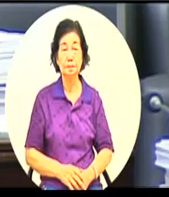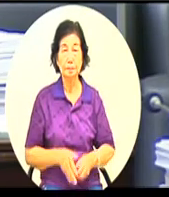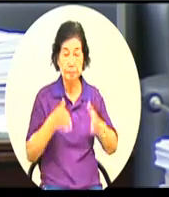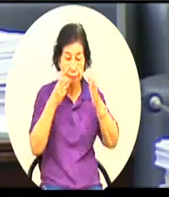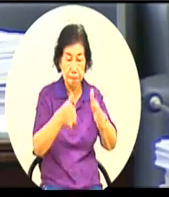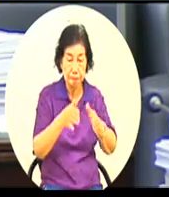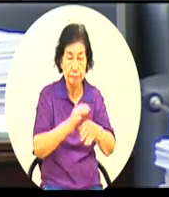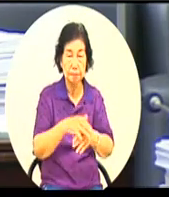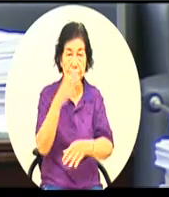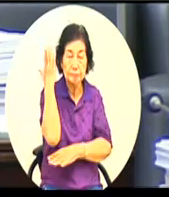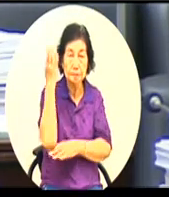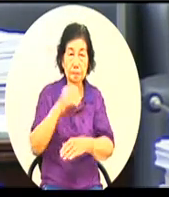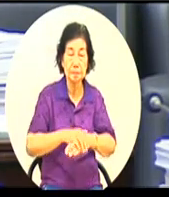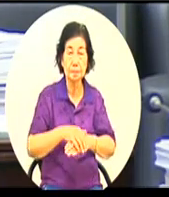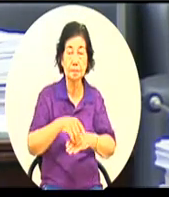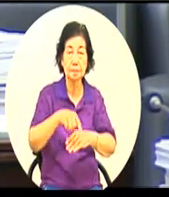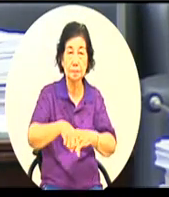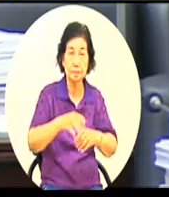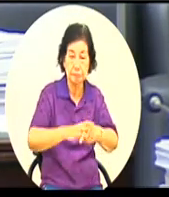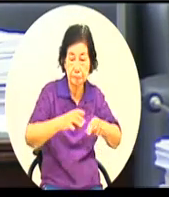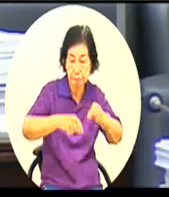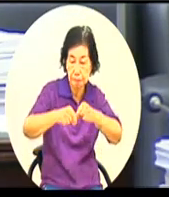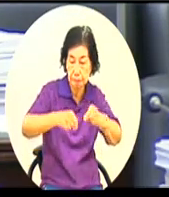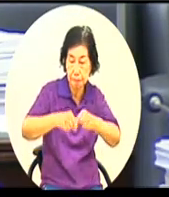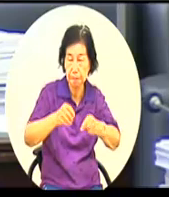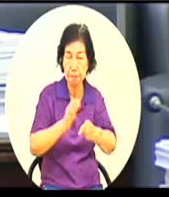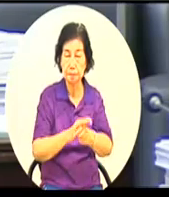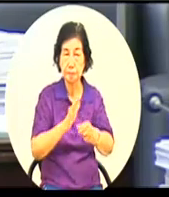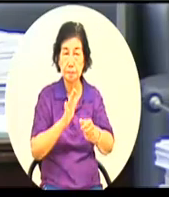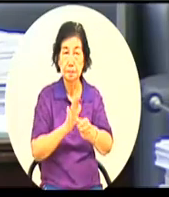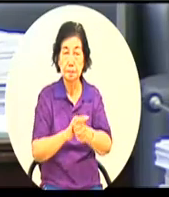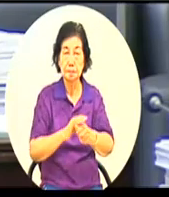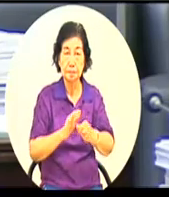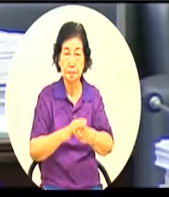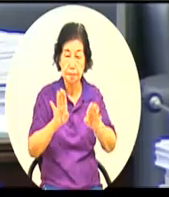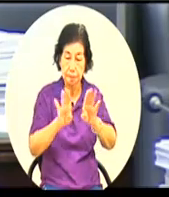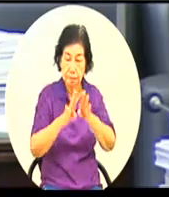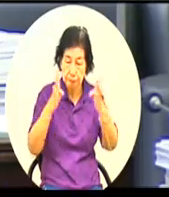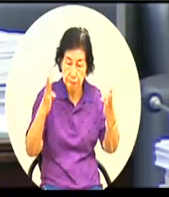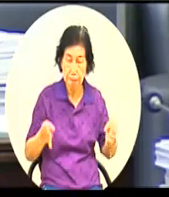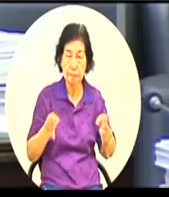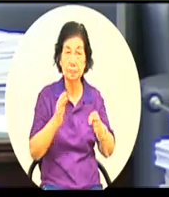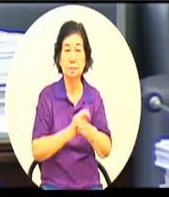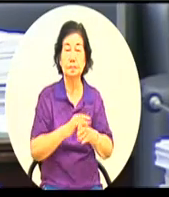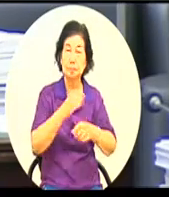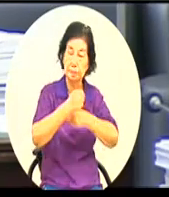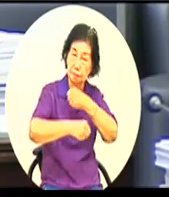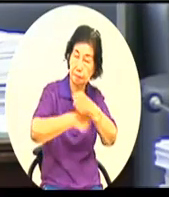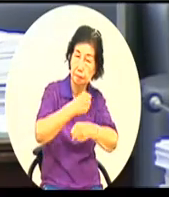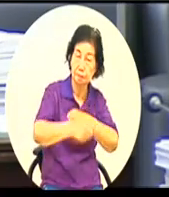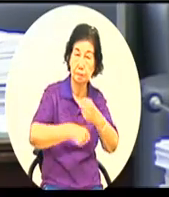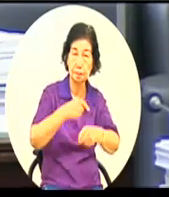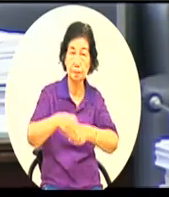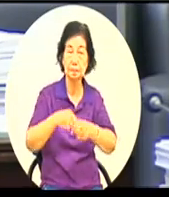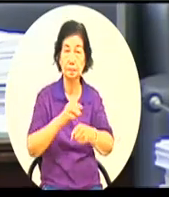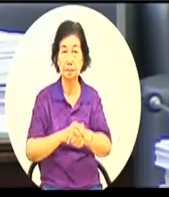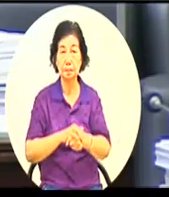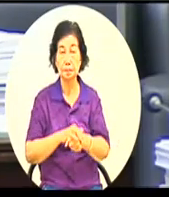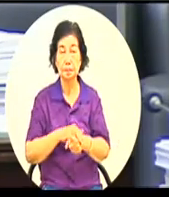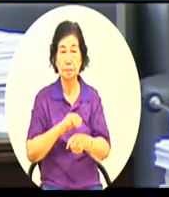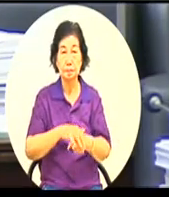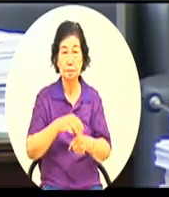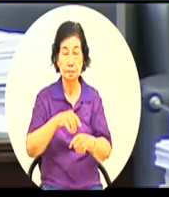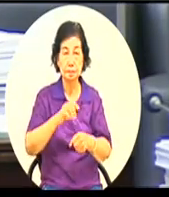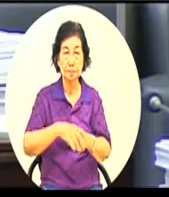动，你认为啦吼，你点两个都，你认为对两项你有满意